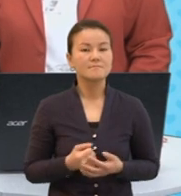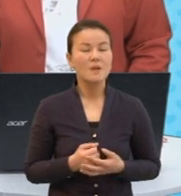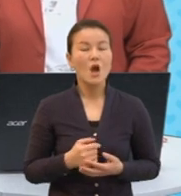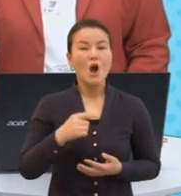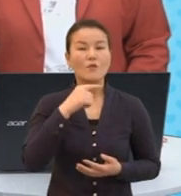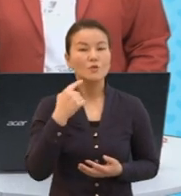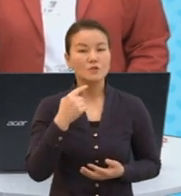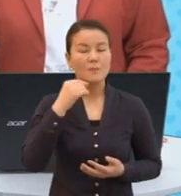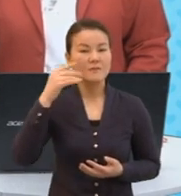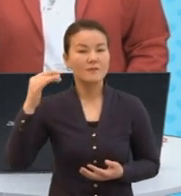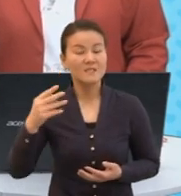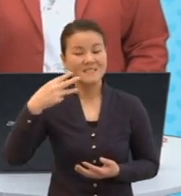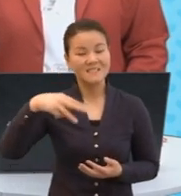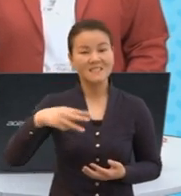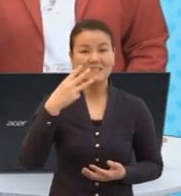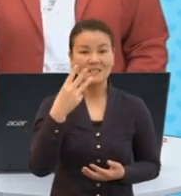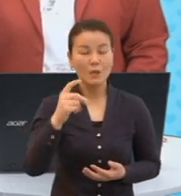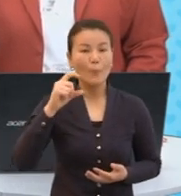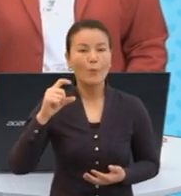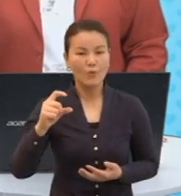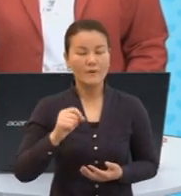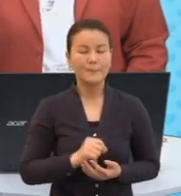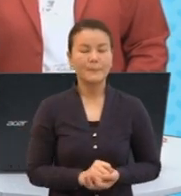В русском алфавите 33 буквы.